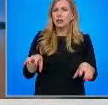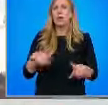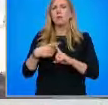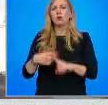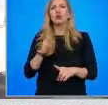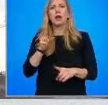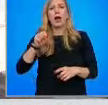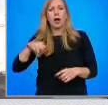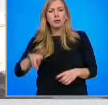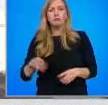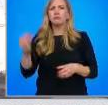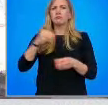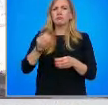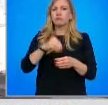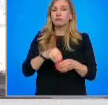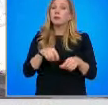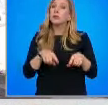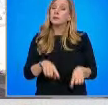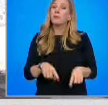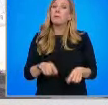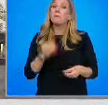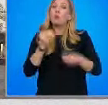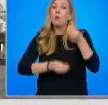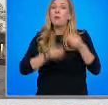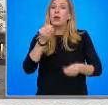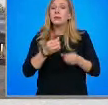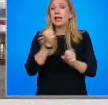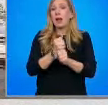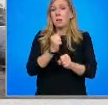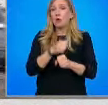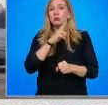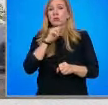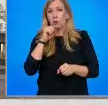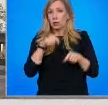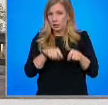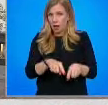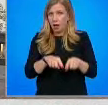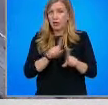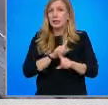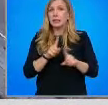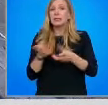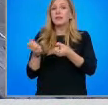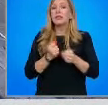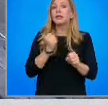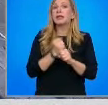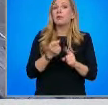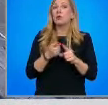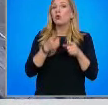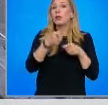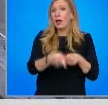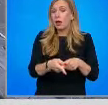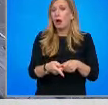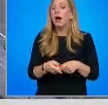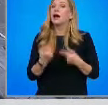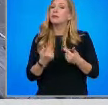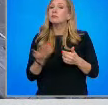нататък и така нататък. Демерджиев подчерта обаче, че проблемните служители в министерството не са назначени от него. По думите му, през годините назад критериите за